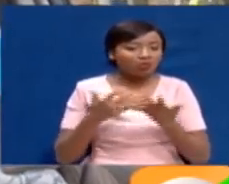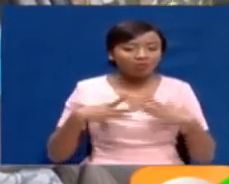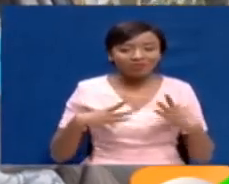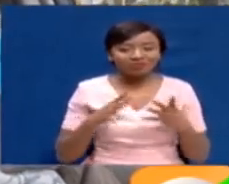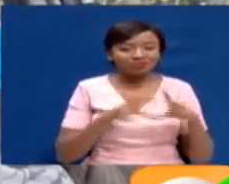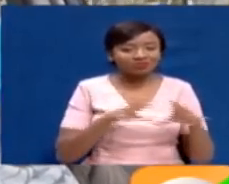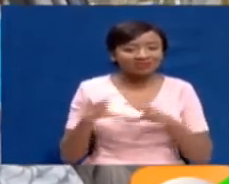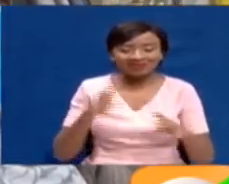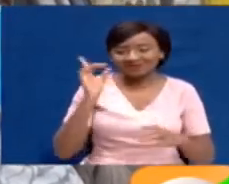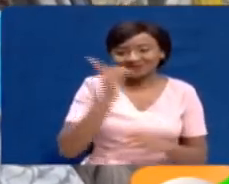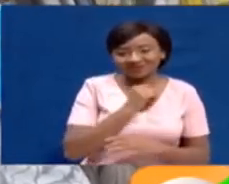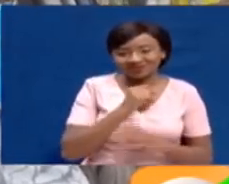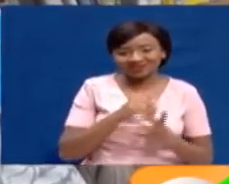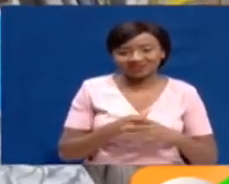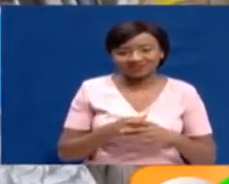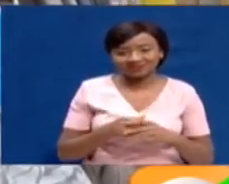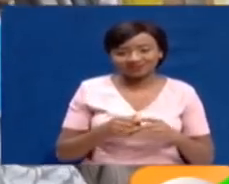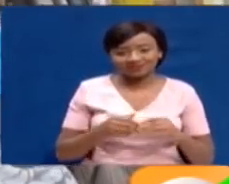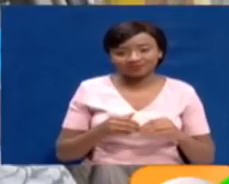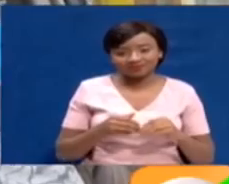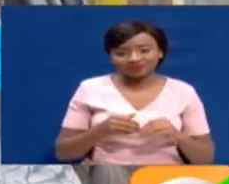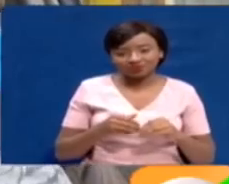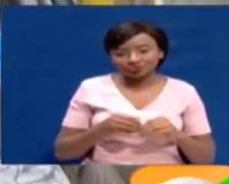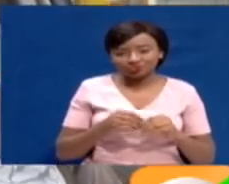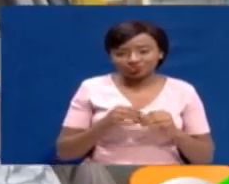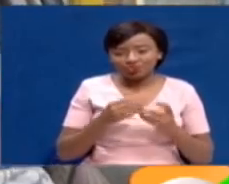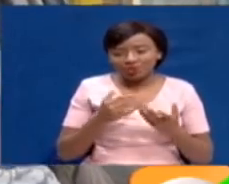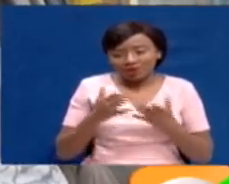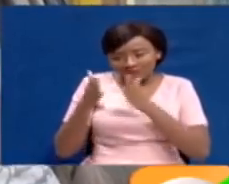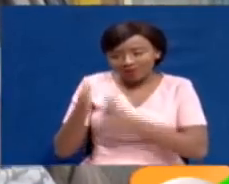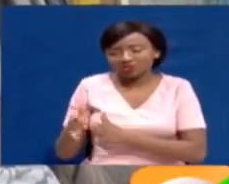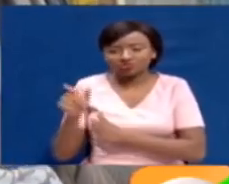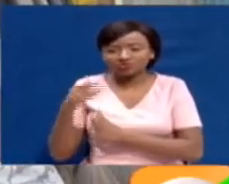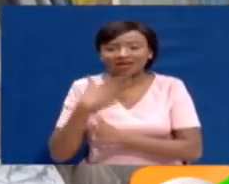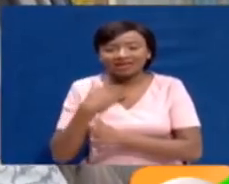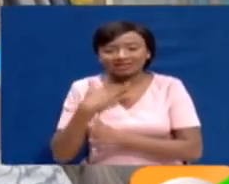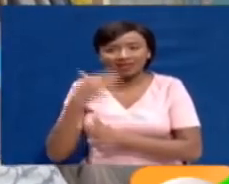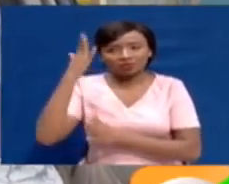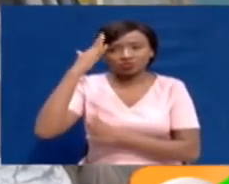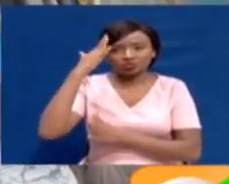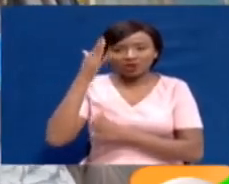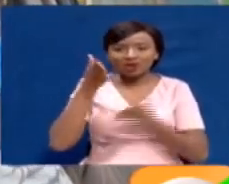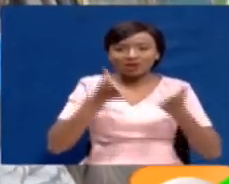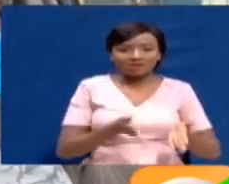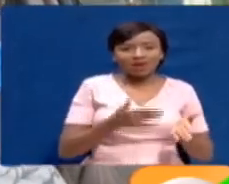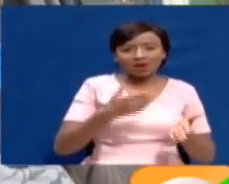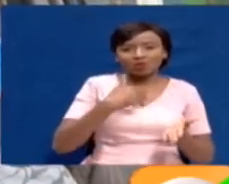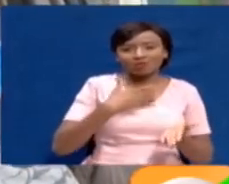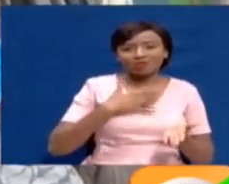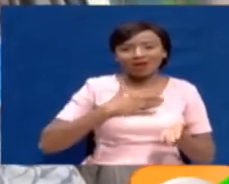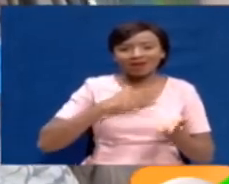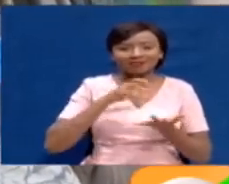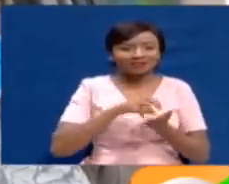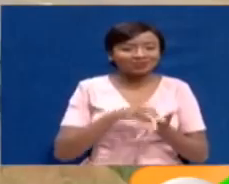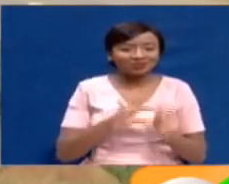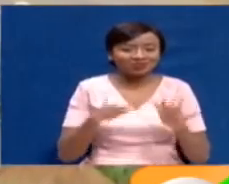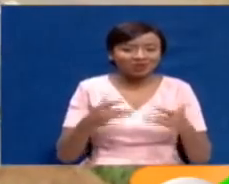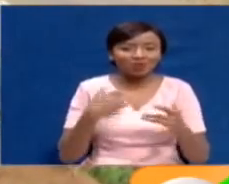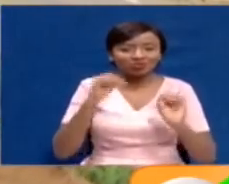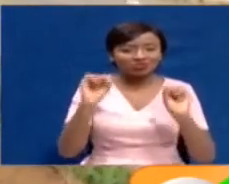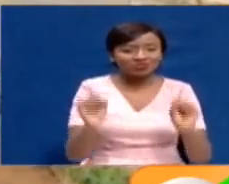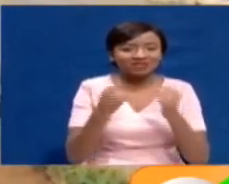So hapa ni mtu aweze kujua sasa kwa hii hali huko unaweza jitoa namna